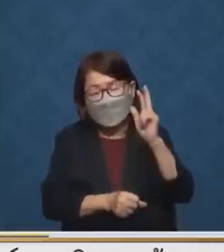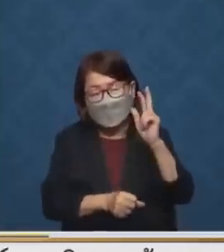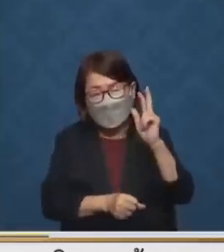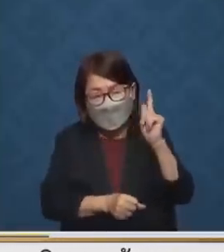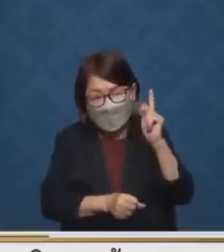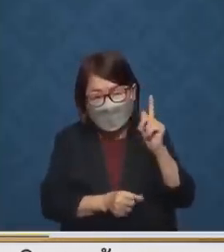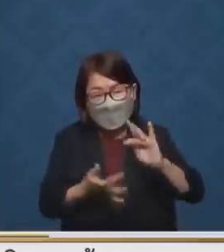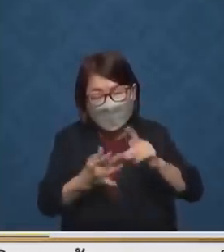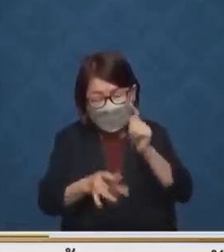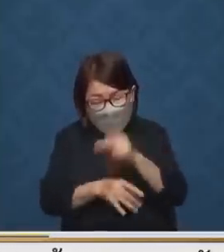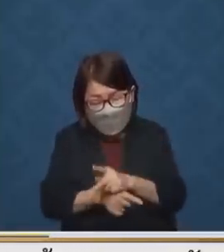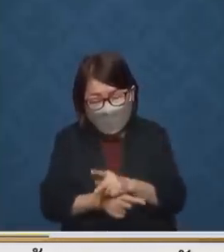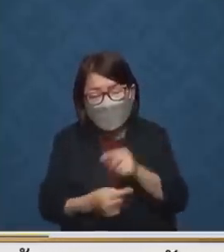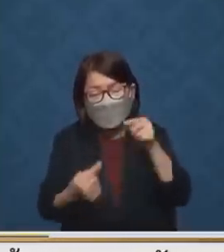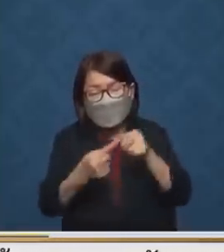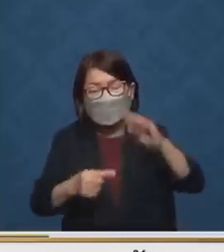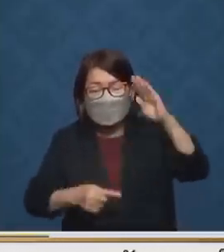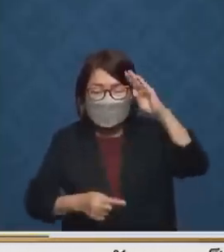าค 2